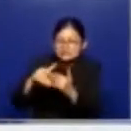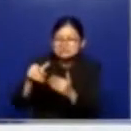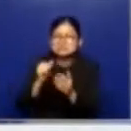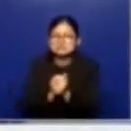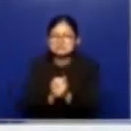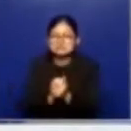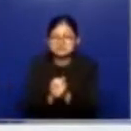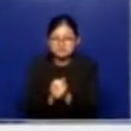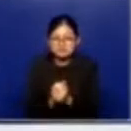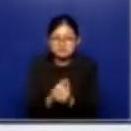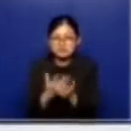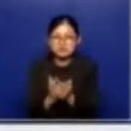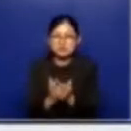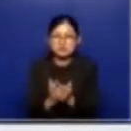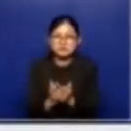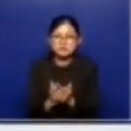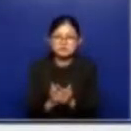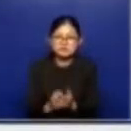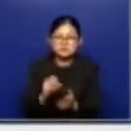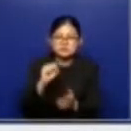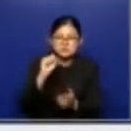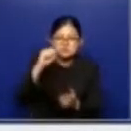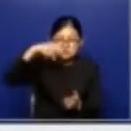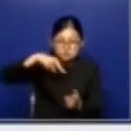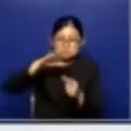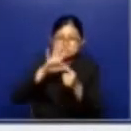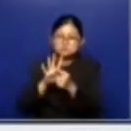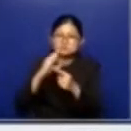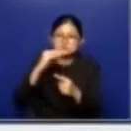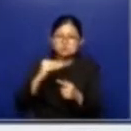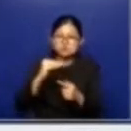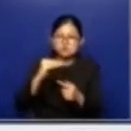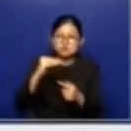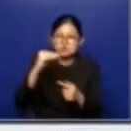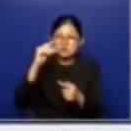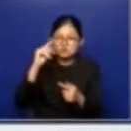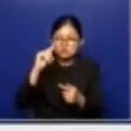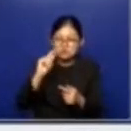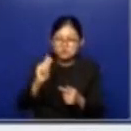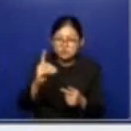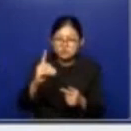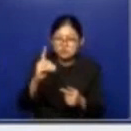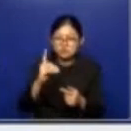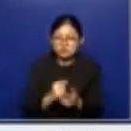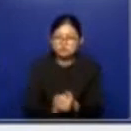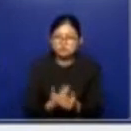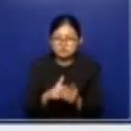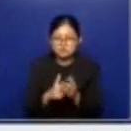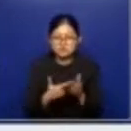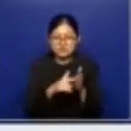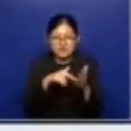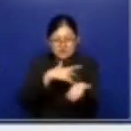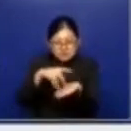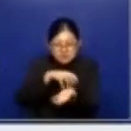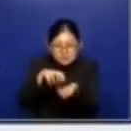ที่สั่งเข้ามาซูโดอีฟิดีนนี้นะครับเป็นสารที่เอามานะครับผลิตเป็นยาแก้ไอนะ